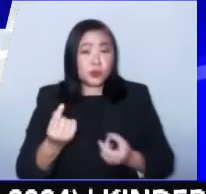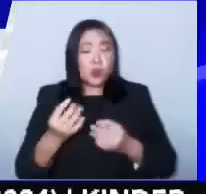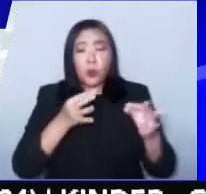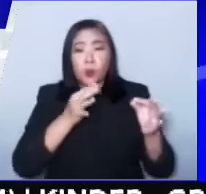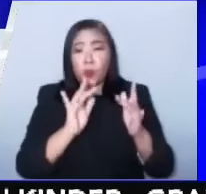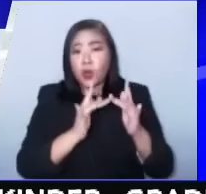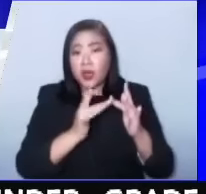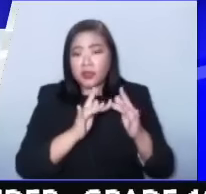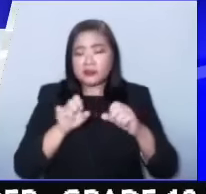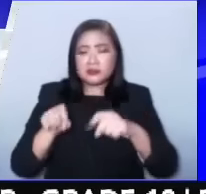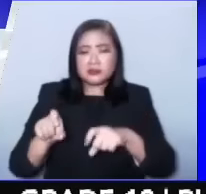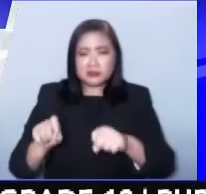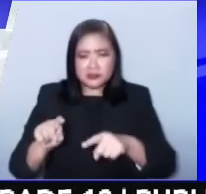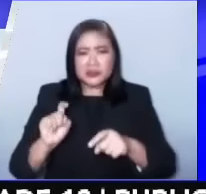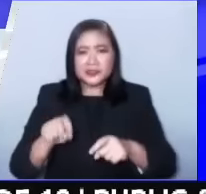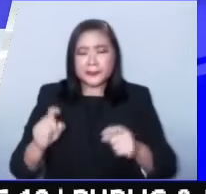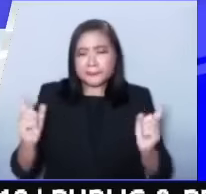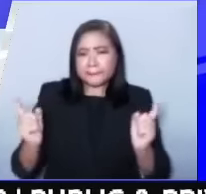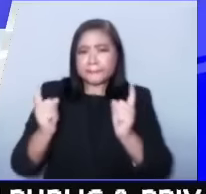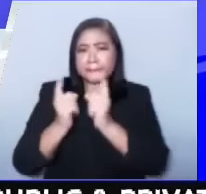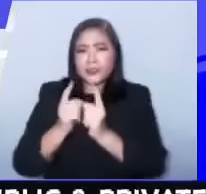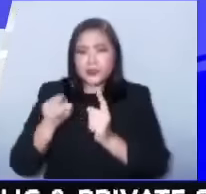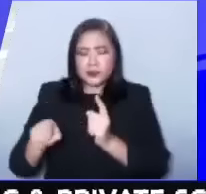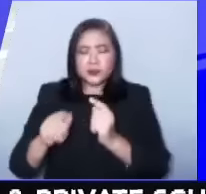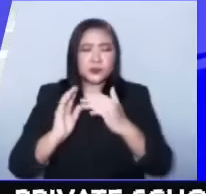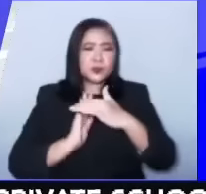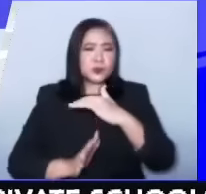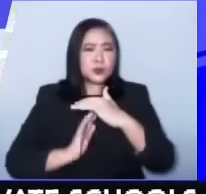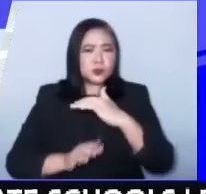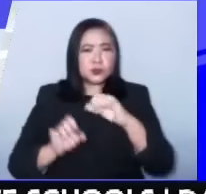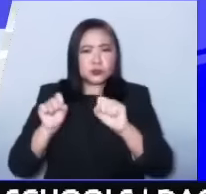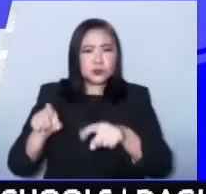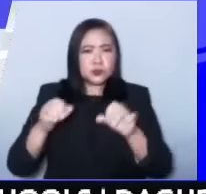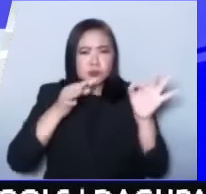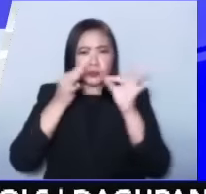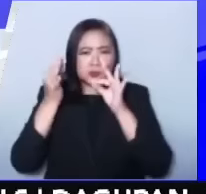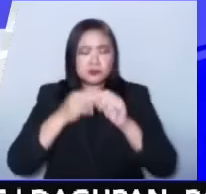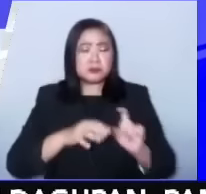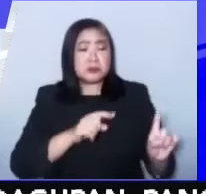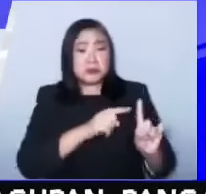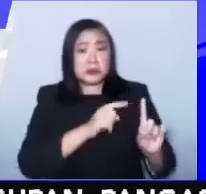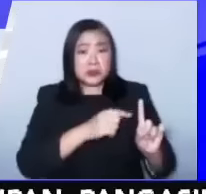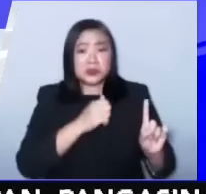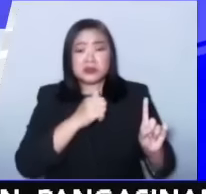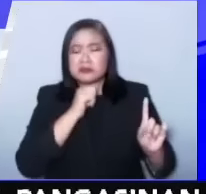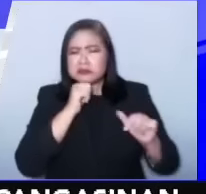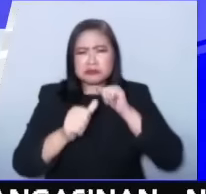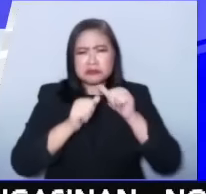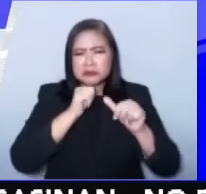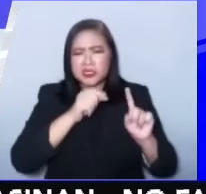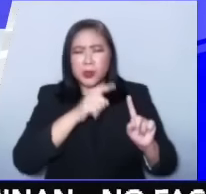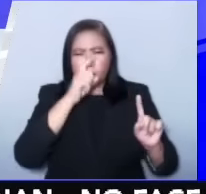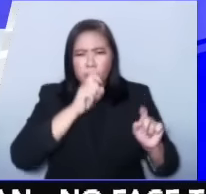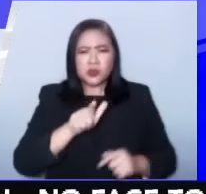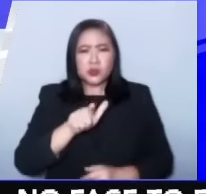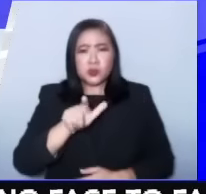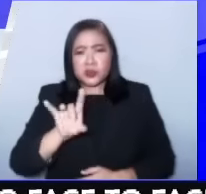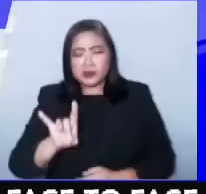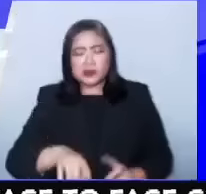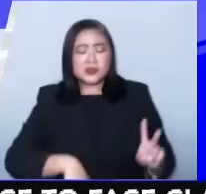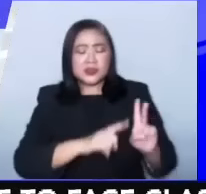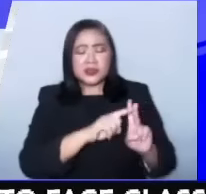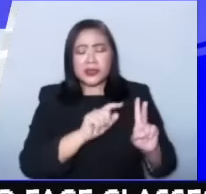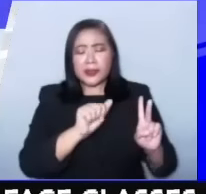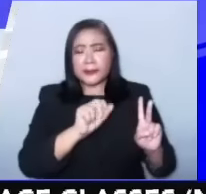nakikipagmeet up sa kanilang customer itinanggi ni Alias kalil 28 anyos at alias amrex 24 anyos